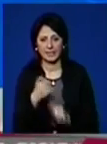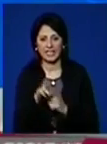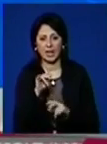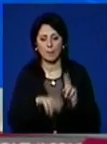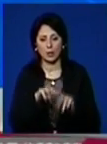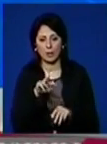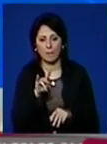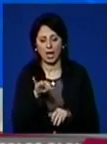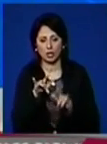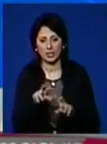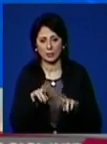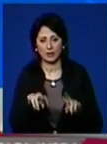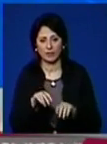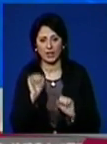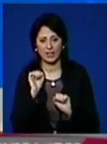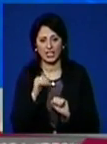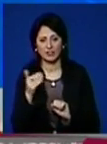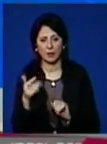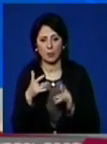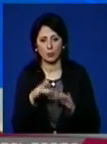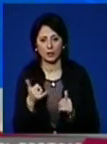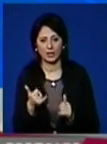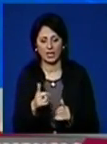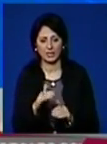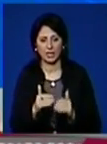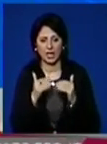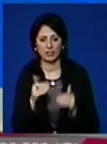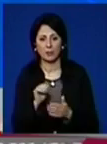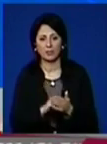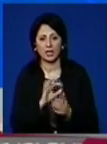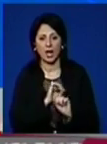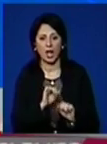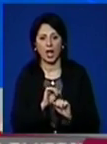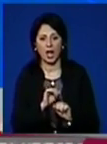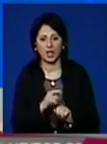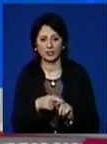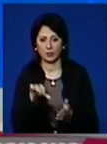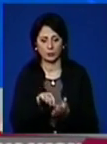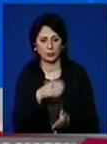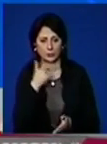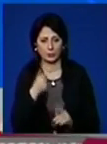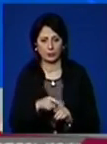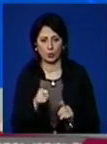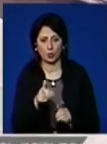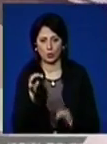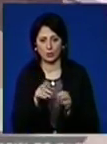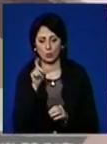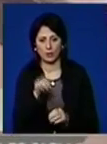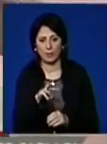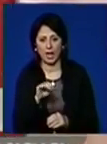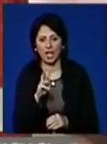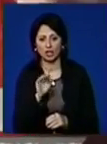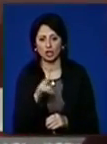Centerpoint Magnolia საქმის განხილვა დაცვის მხარის მოთხოვნით დღესაც გადაიდო. მიზეზი ადვოკატის გამოუცხადებლობა გახდა. როგორც მოსამართლე